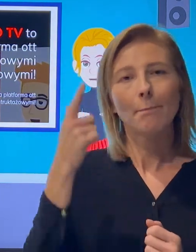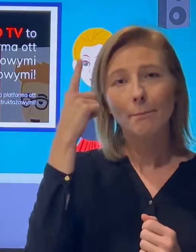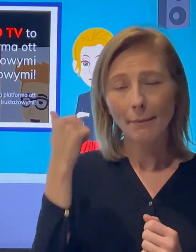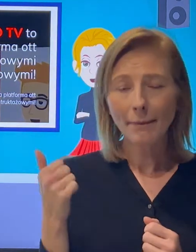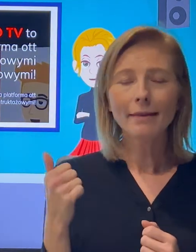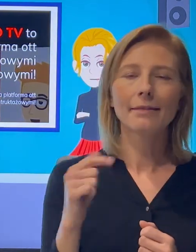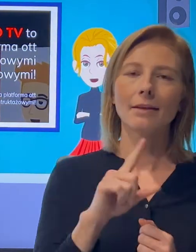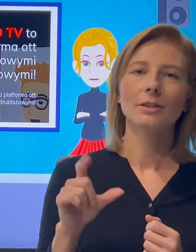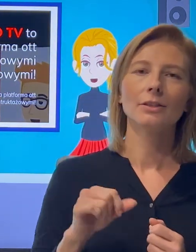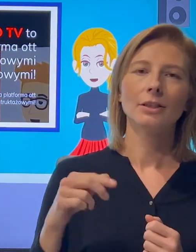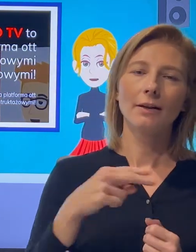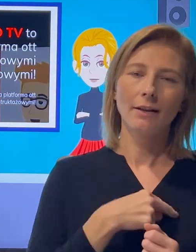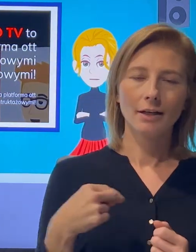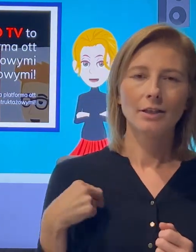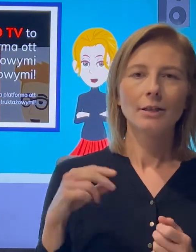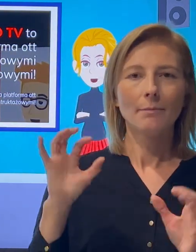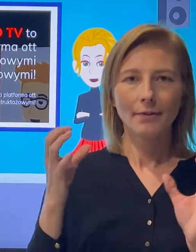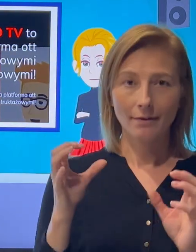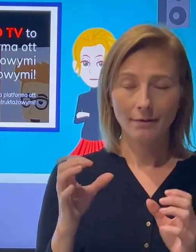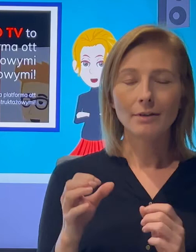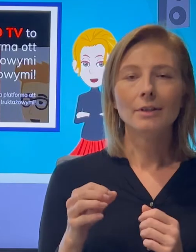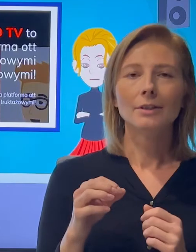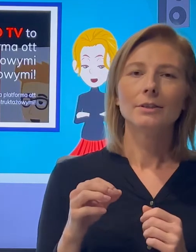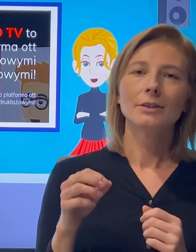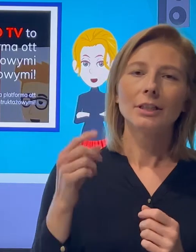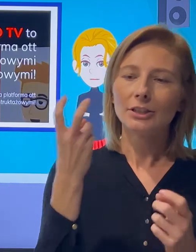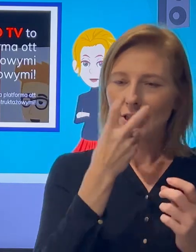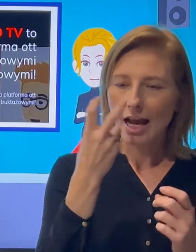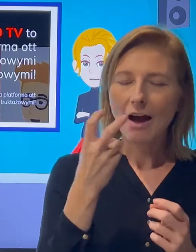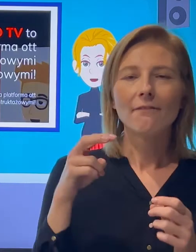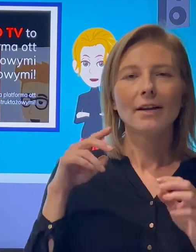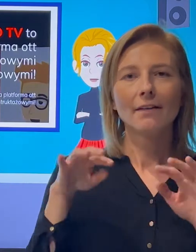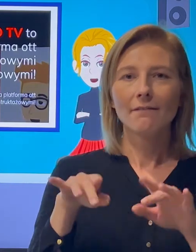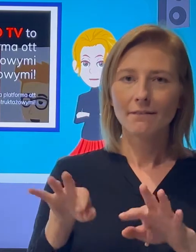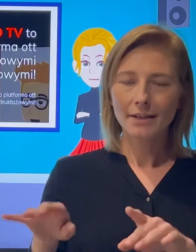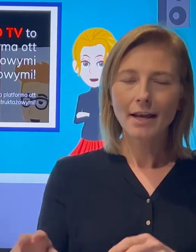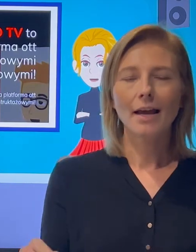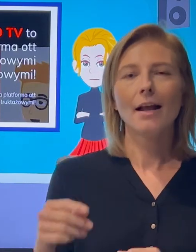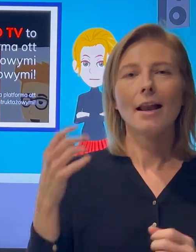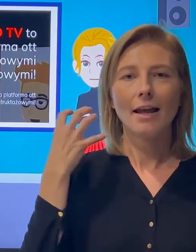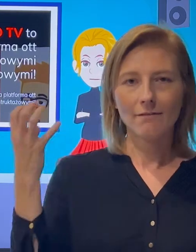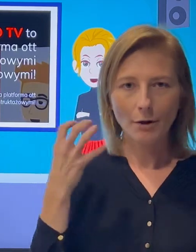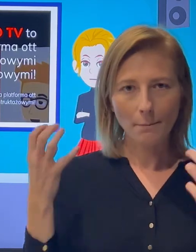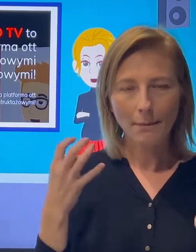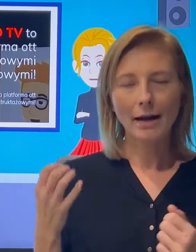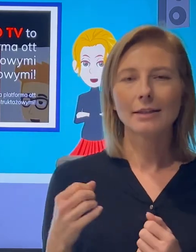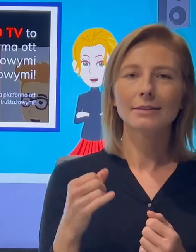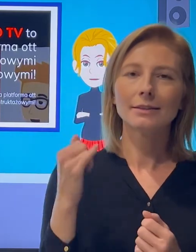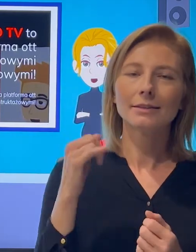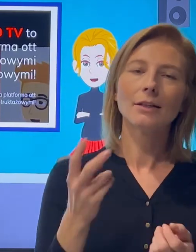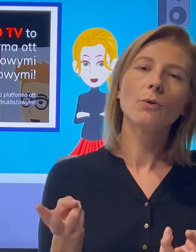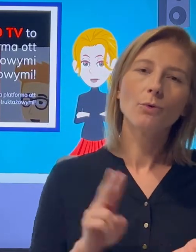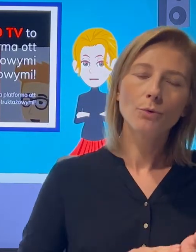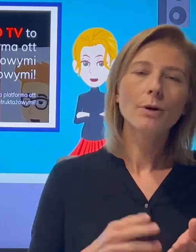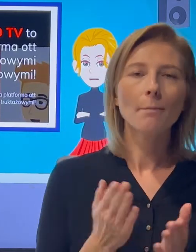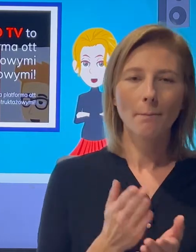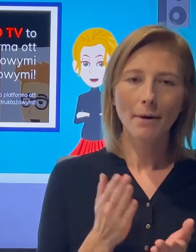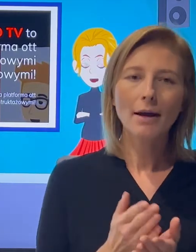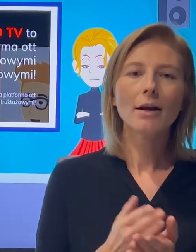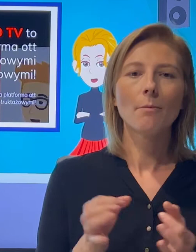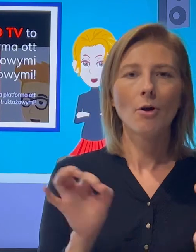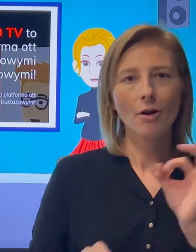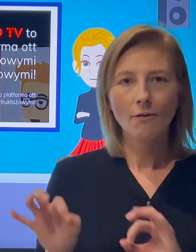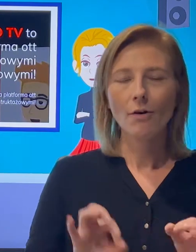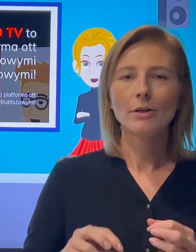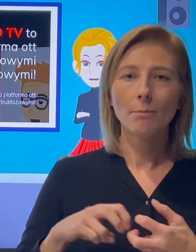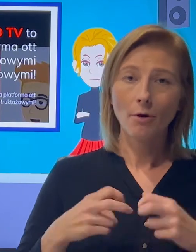iż w Telewizji Onibo TV zawartych jest wiele innych ciekawych i interesujących instruktażowych filmów, które pomagają w rozwiązaniu codziennych